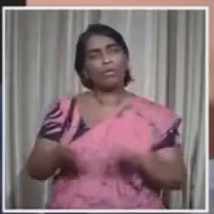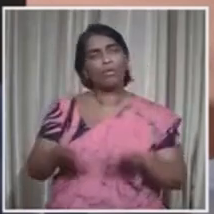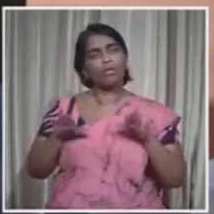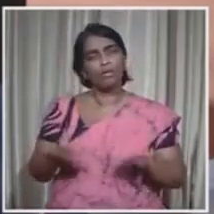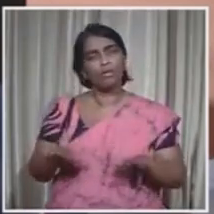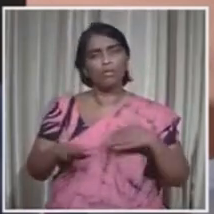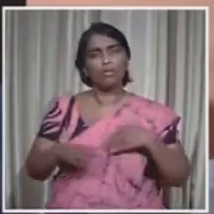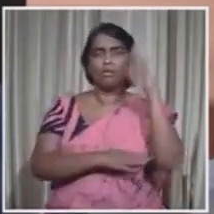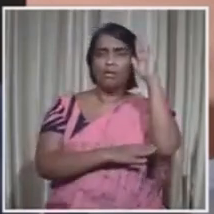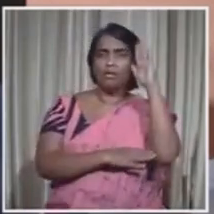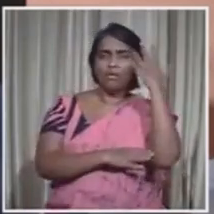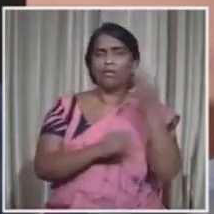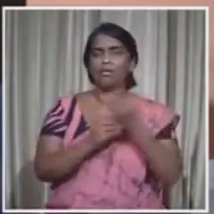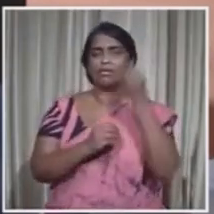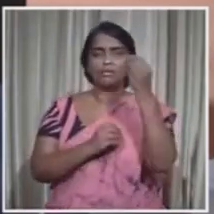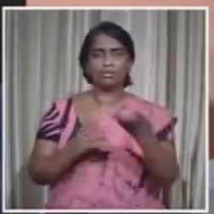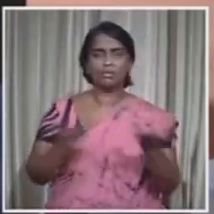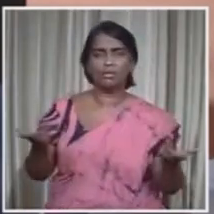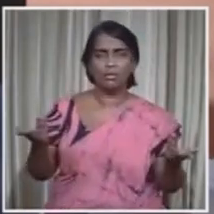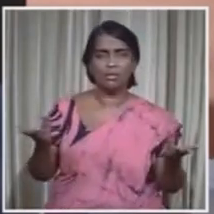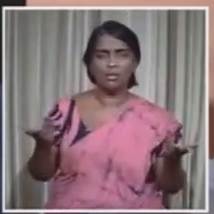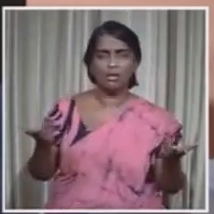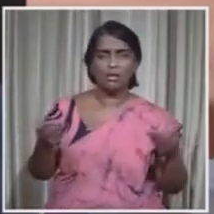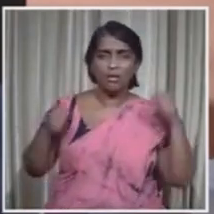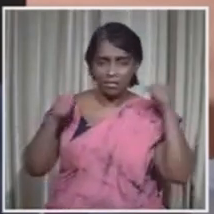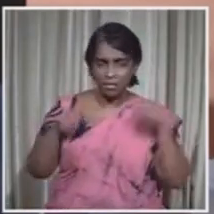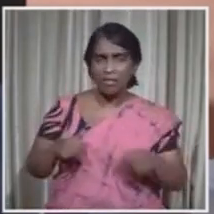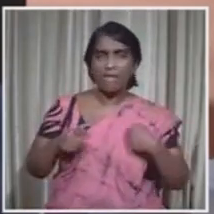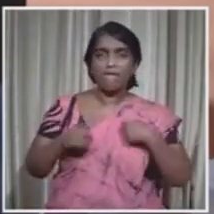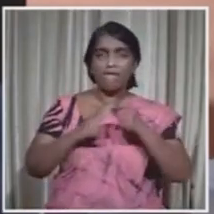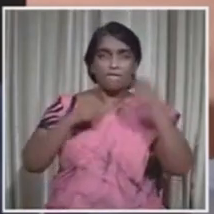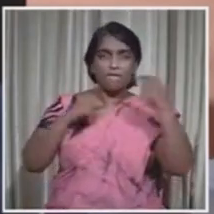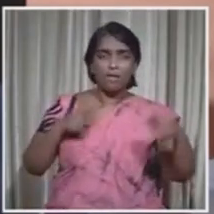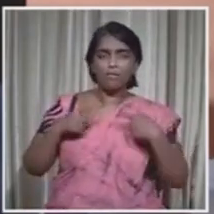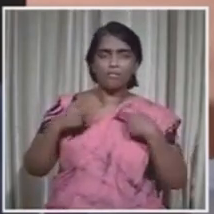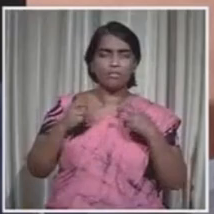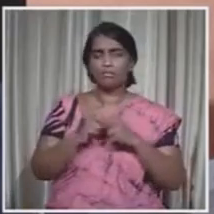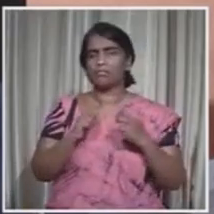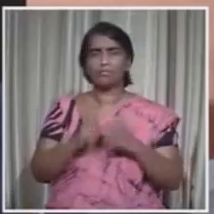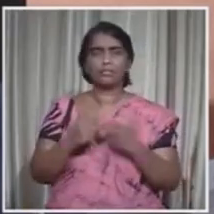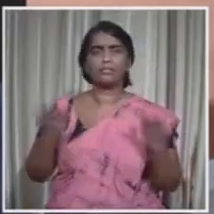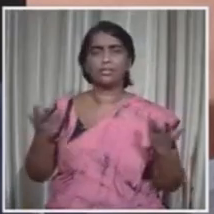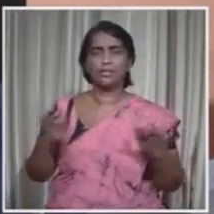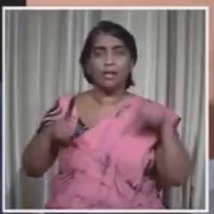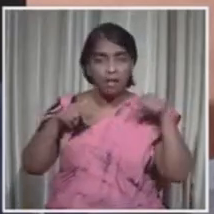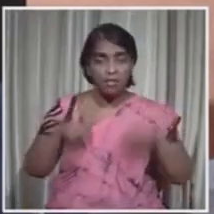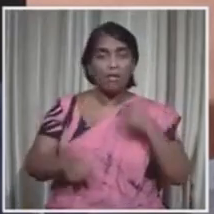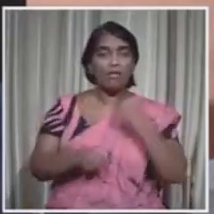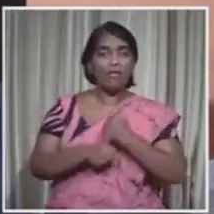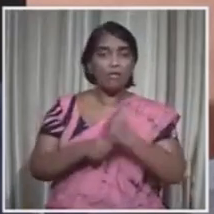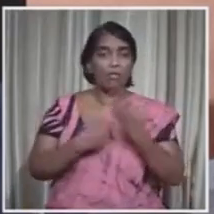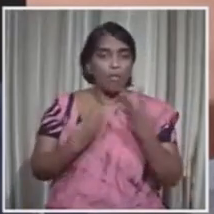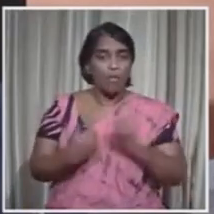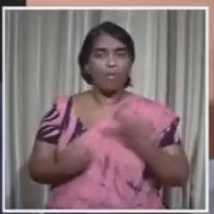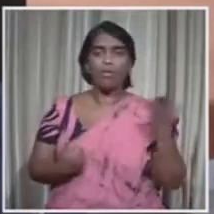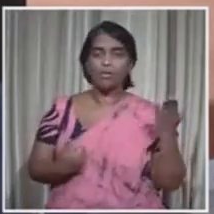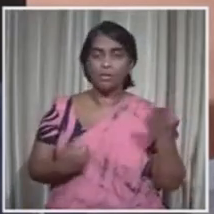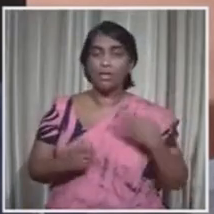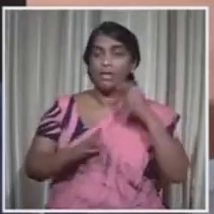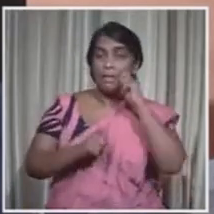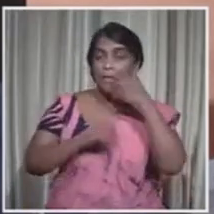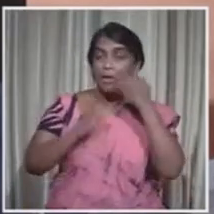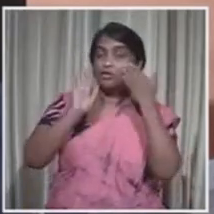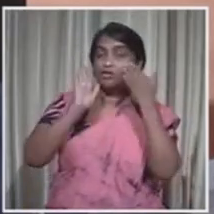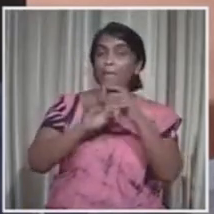අත උස්සන කඩ දෙනවා. ඊට පස්සේ මෙතන විපක්ෂ මන්ත්‍රීවරු රණ්ඩු වෙන්න ඕනේ. මේක තමයි අද ආණ්ඩු පක්ෂයට ඕනෙලා තියෙන්නේ. ජනතාවට පෙන්නනවා